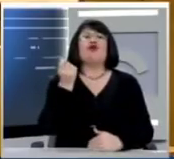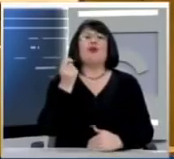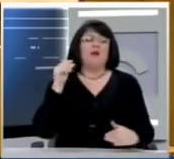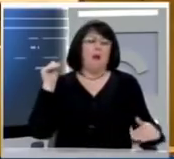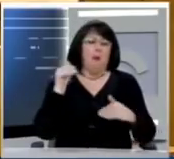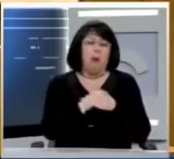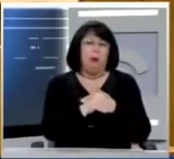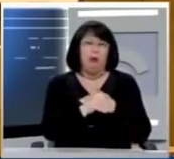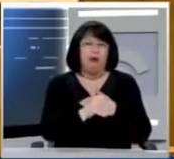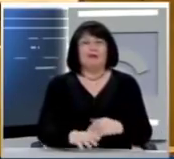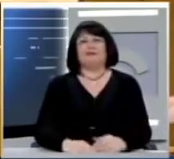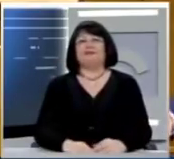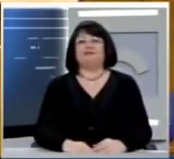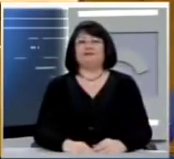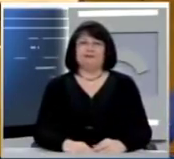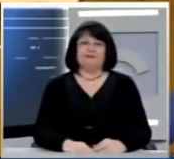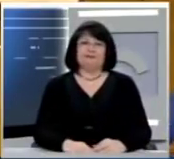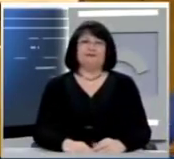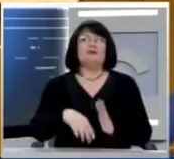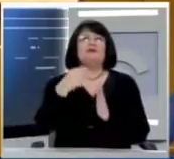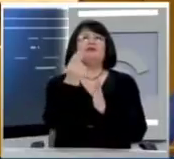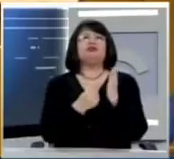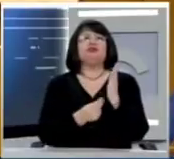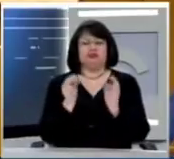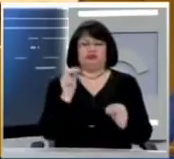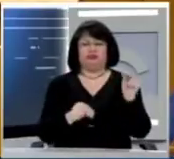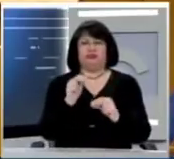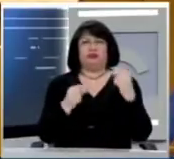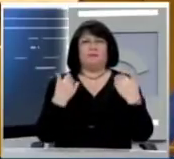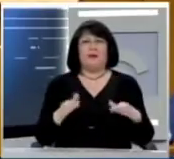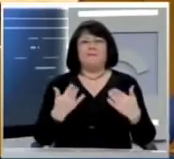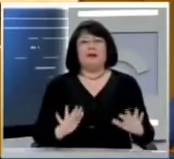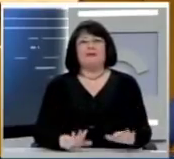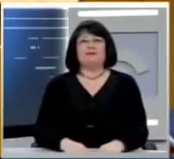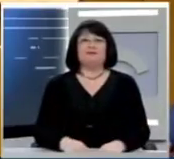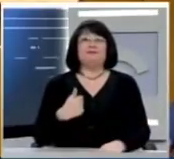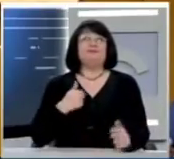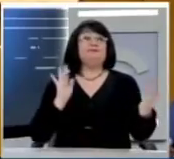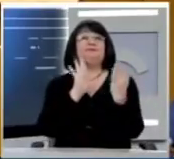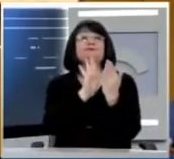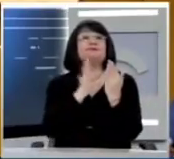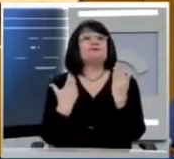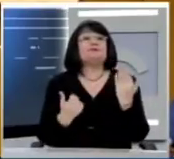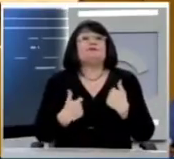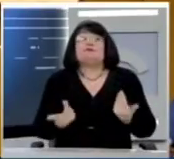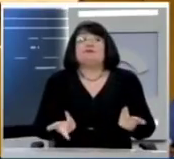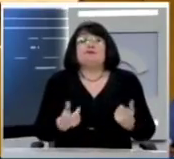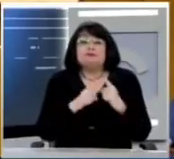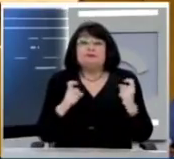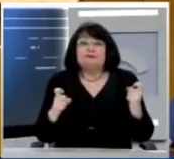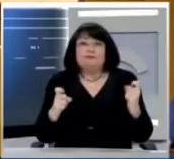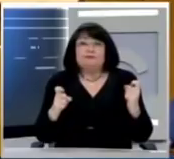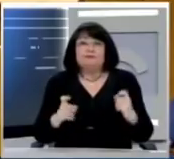και από τους εκπροσώπους του, που άλλωστε νικήσαμε πολλές φορές στην κάλπη. Είχαμε να αντιμετωπίσουμε